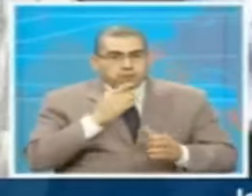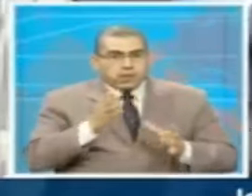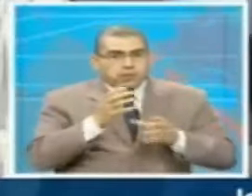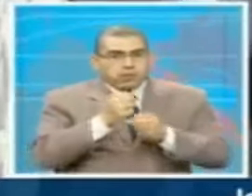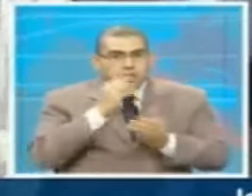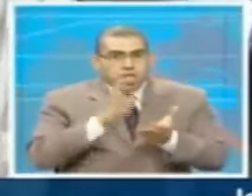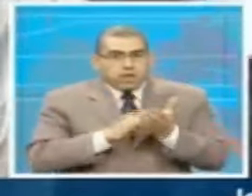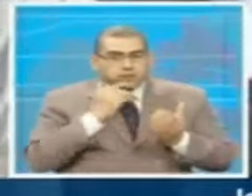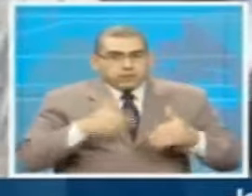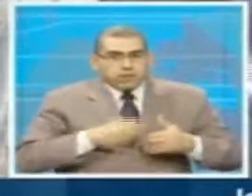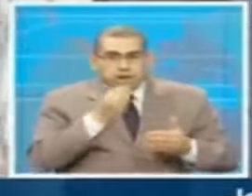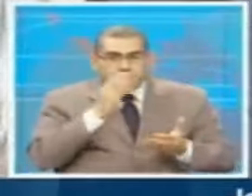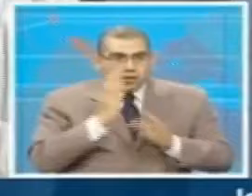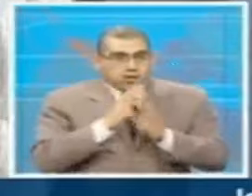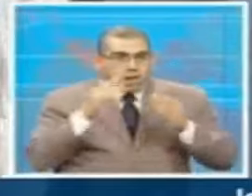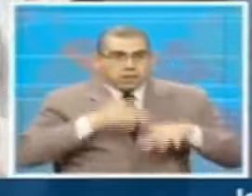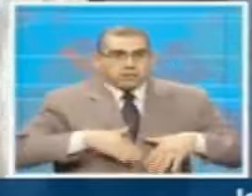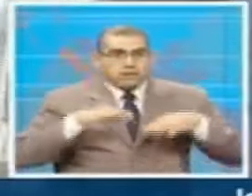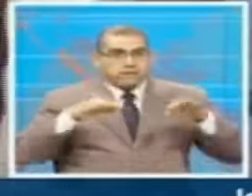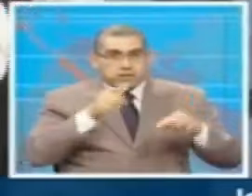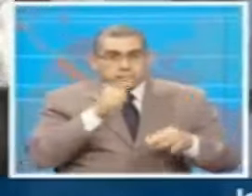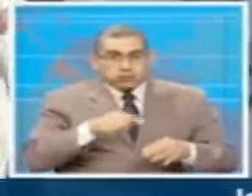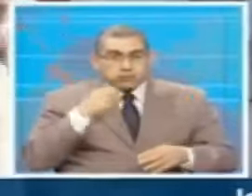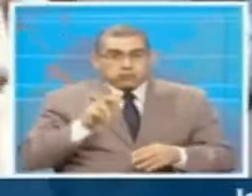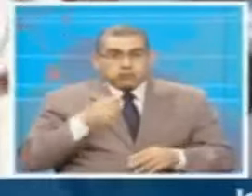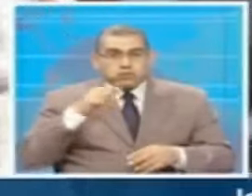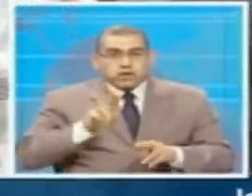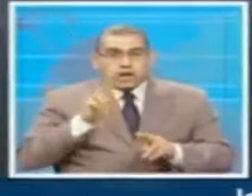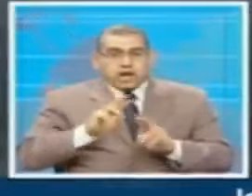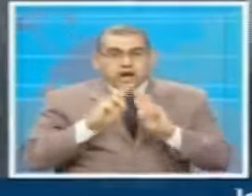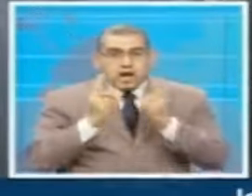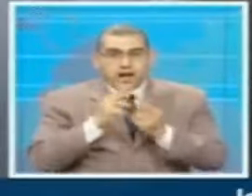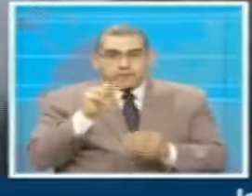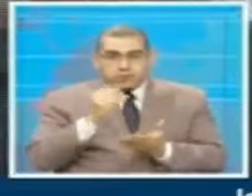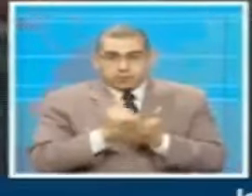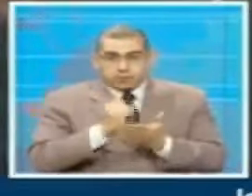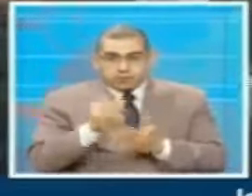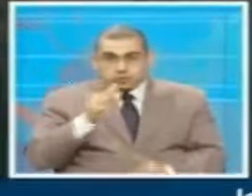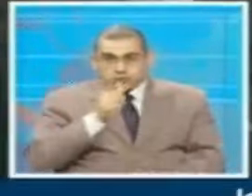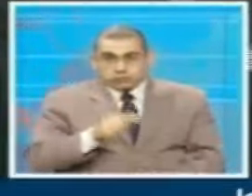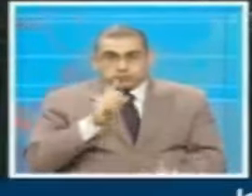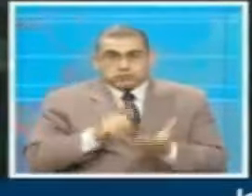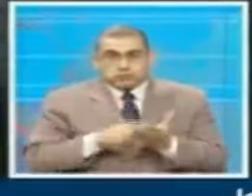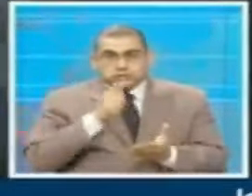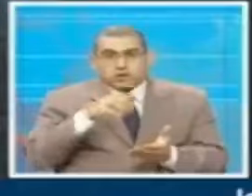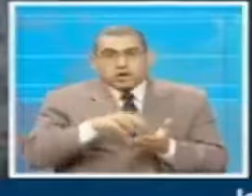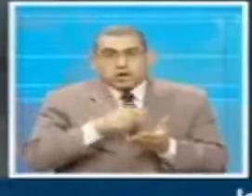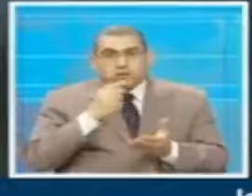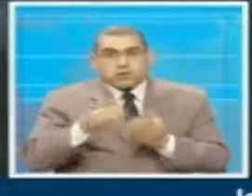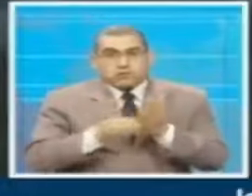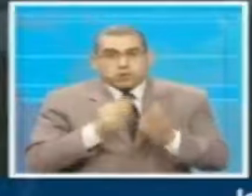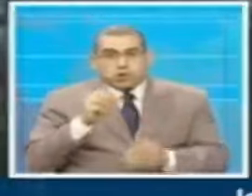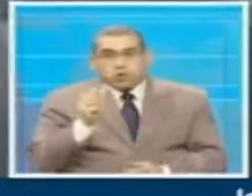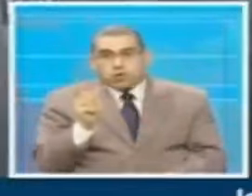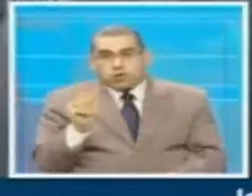وعدم توفر المأوى. بدوره قال المدير العام لمنظمة الصحة العالمية تيدروس جيبريسوس أدهانوم أن منع أونروا من